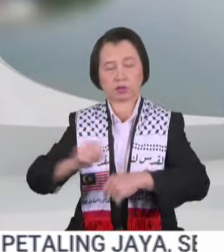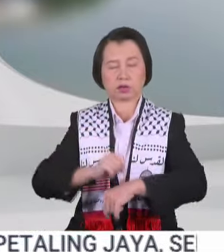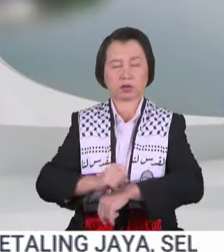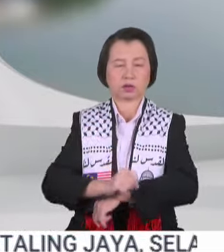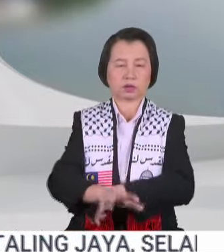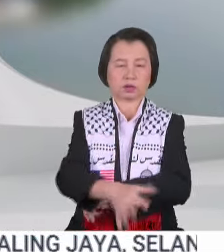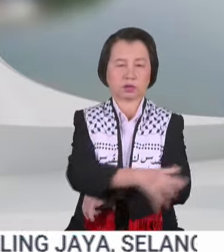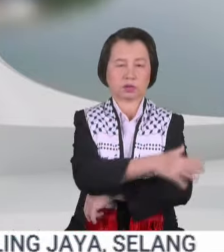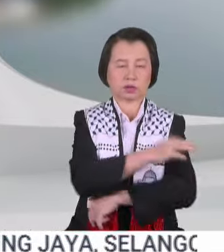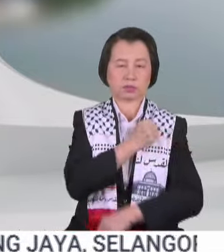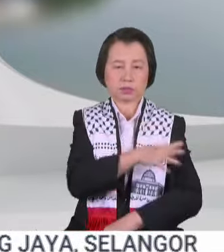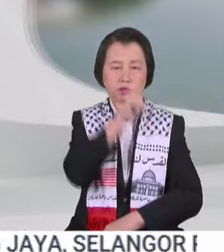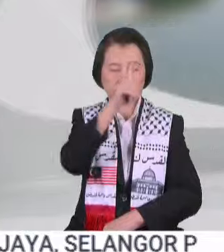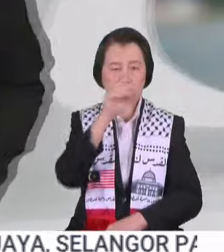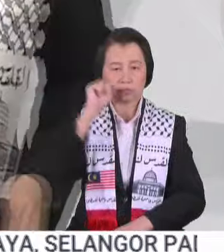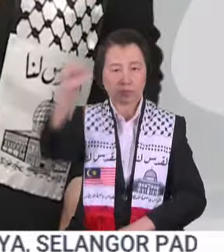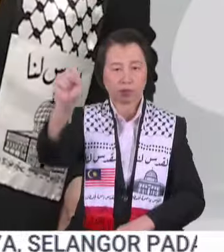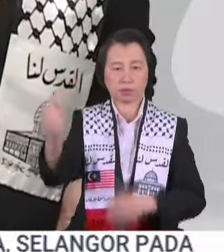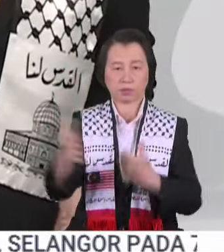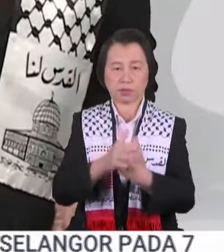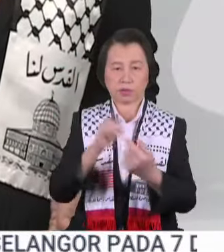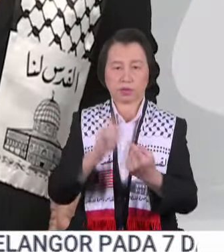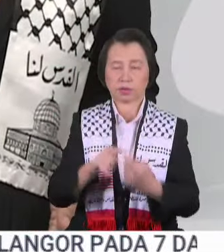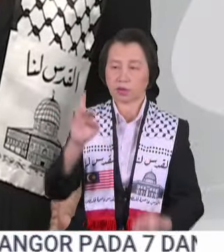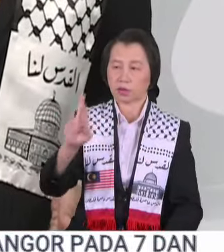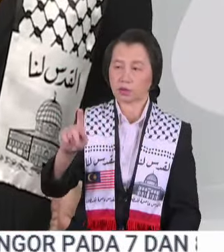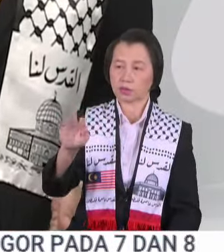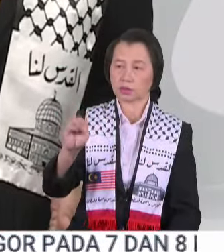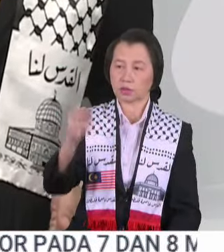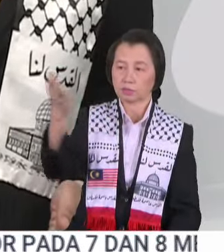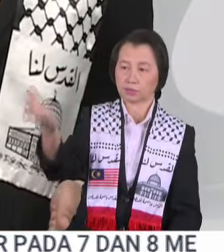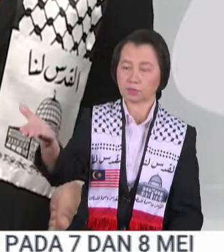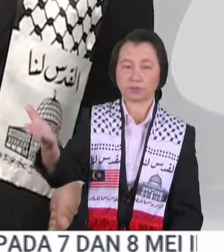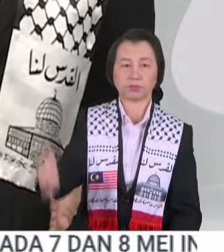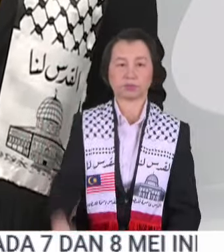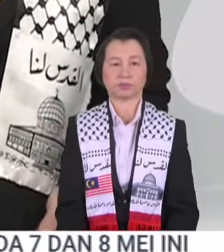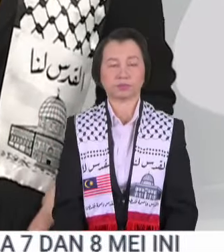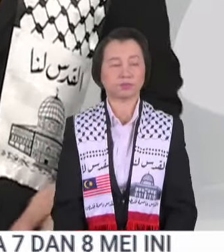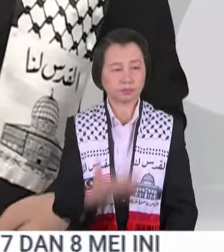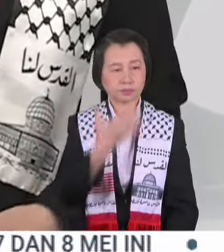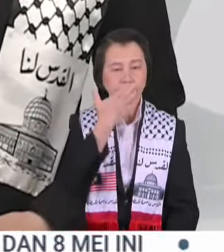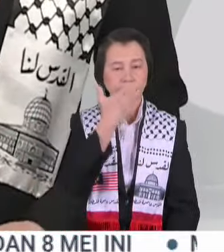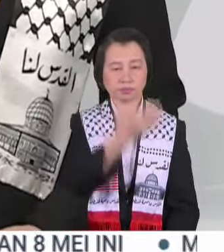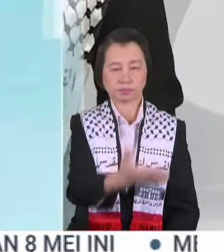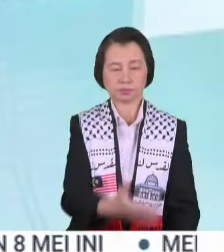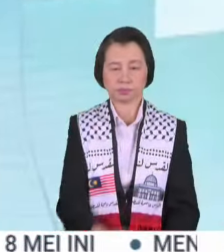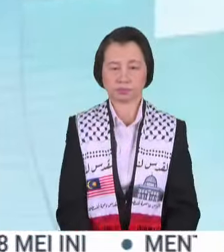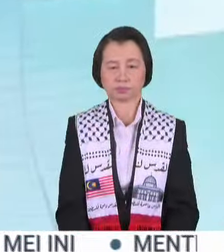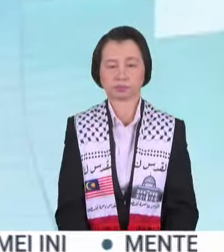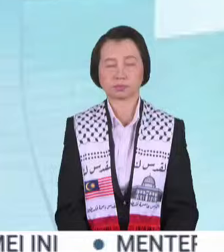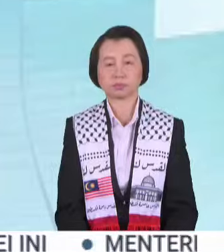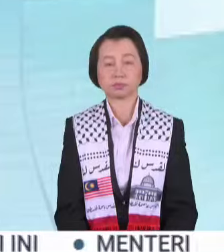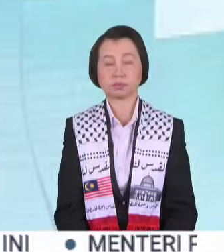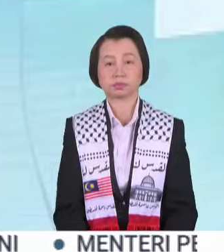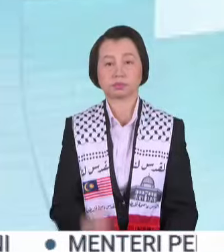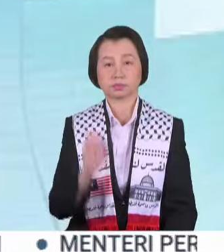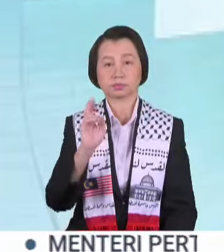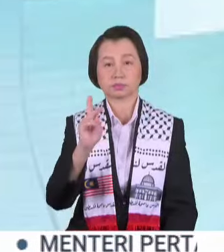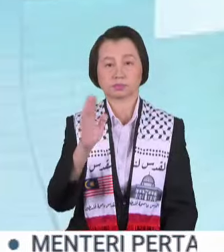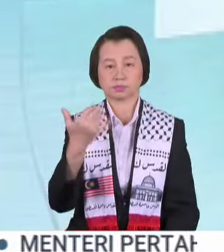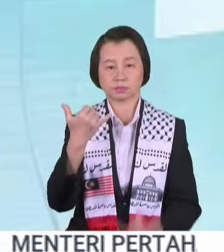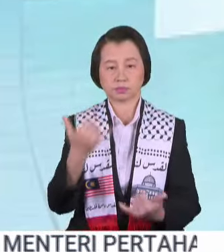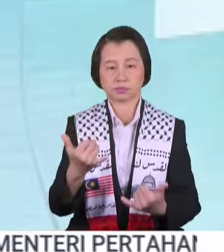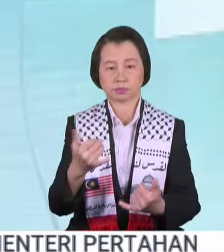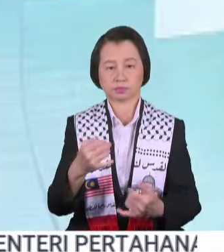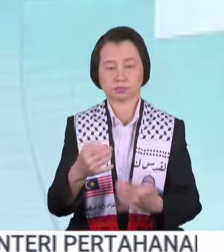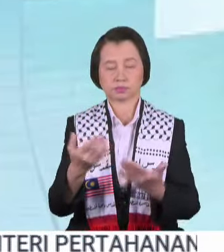segara, Palestin pasti merdeka. Kembali kepada Zahira di Angkasa Puri. Zahira. Baik, terima kasih, Anne. Baik, saudara, kita